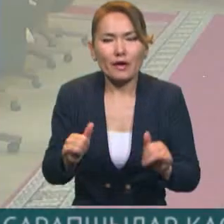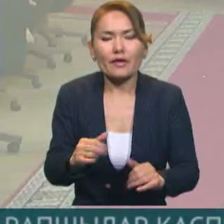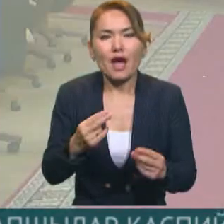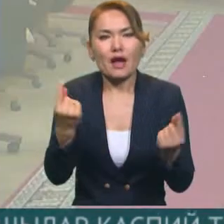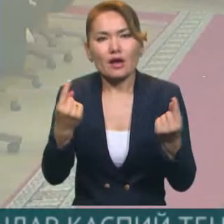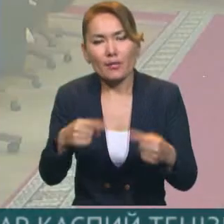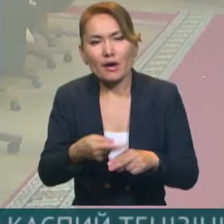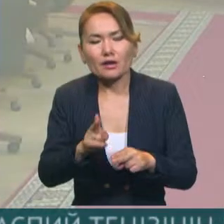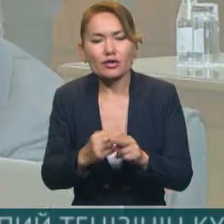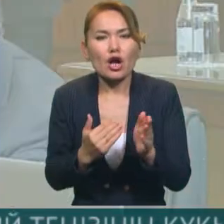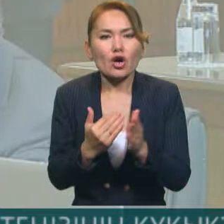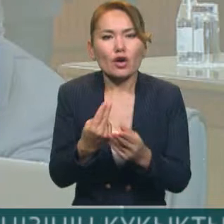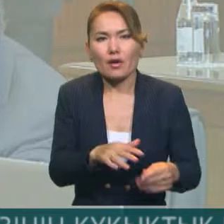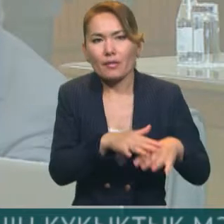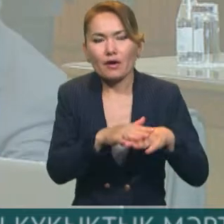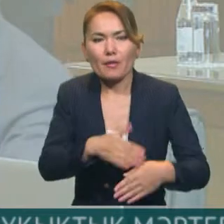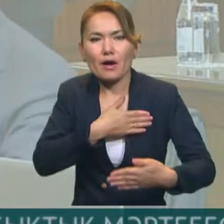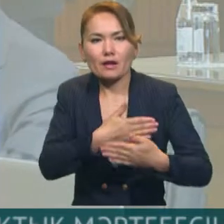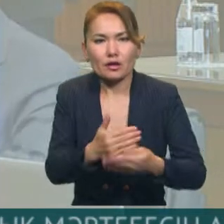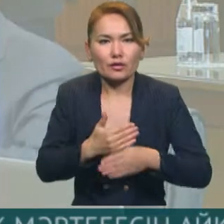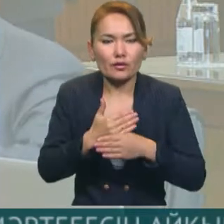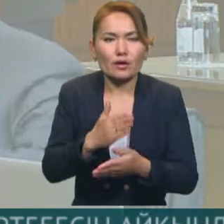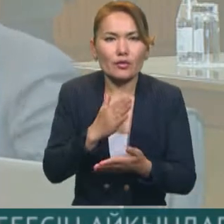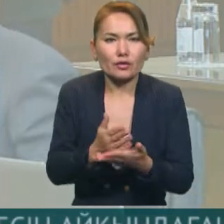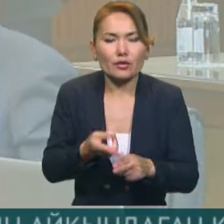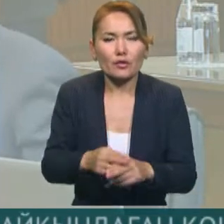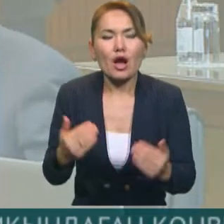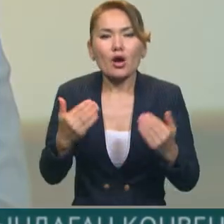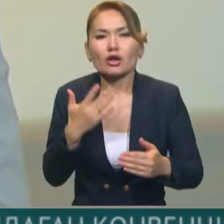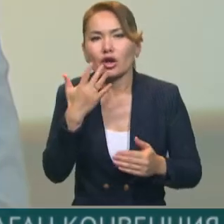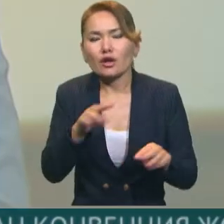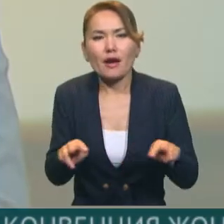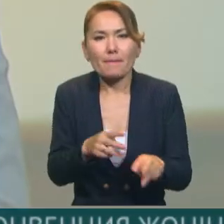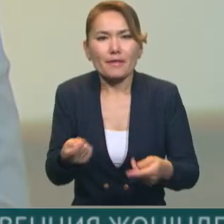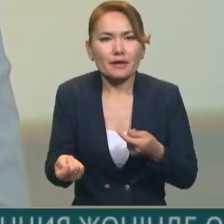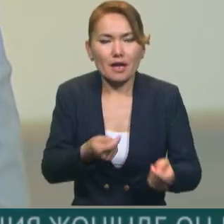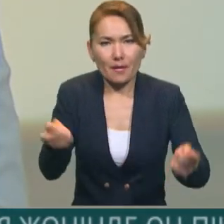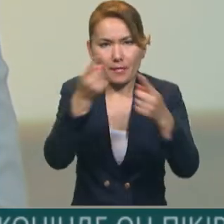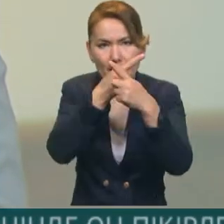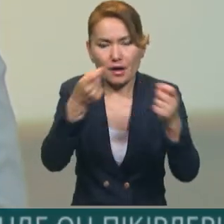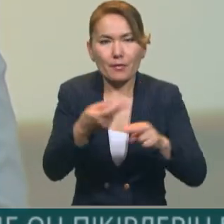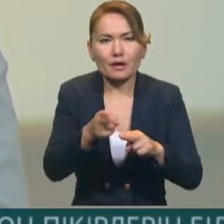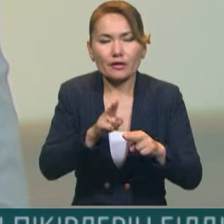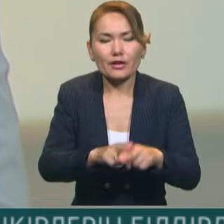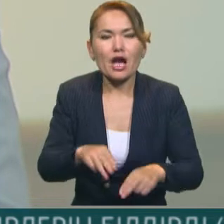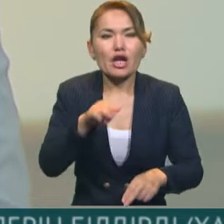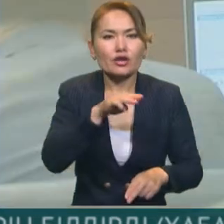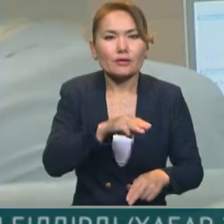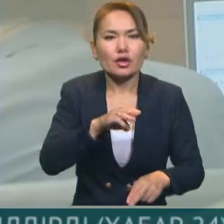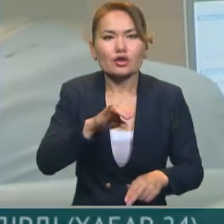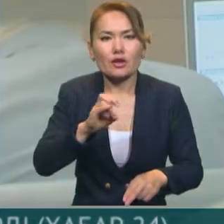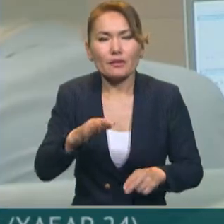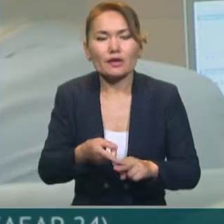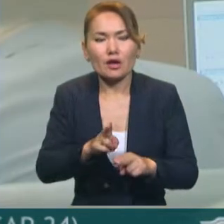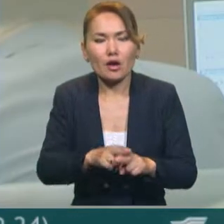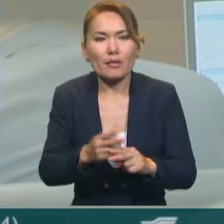төмендеуімен жоғары инвестициялық белсенділік әсер еткен. Бұл туралы бүгін ұлттық экономика министрі мәлім етті. Сондай-ақ Тимур Сүлейменов құрылыс саласының